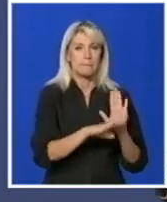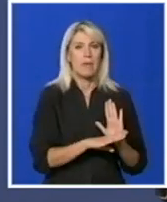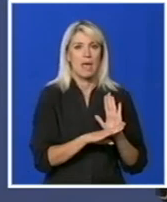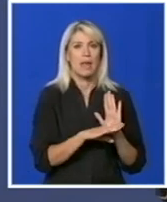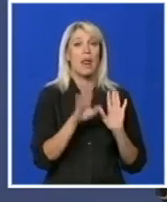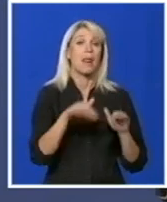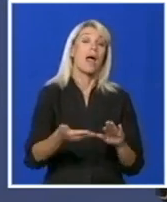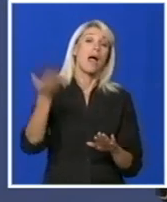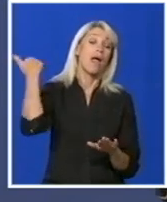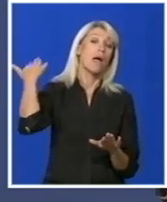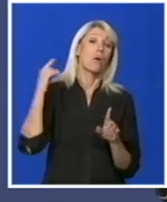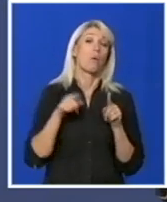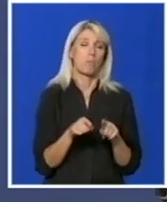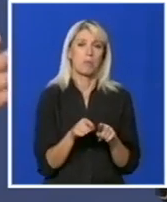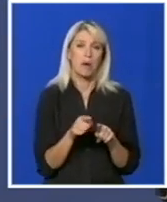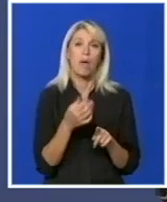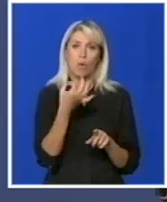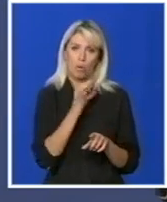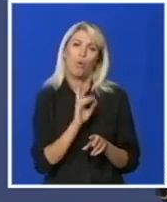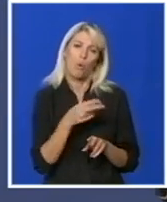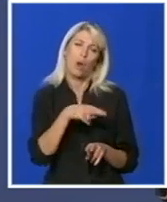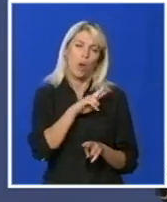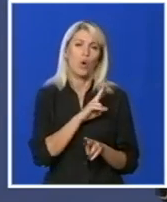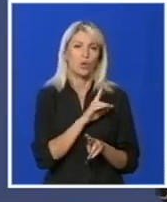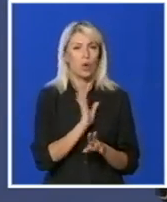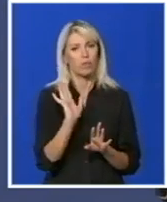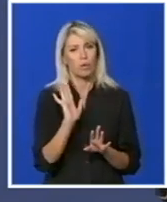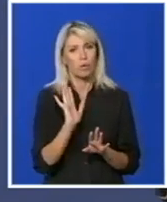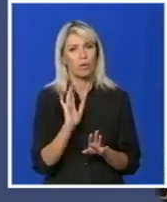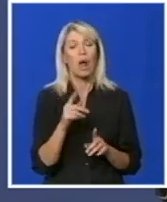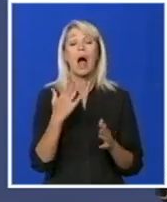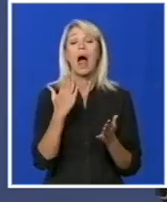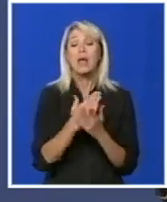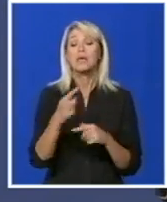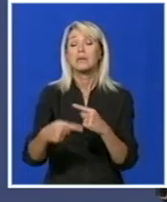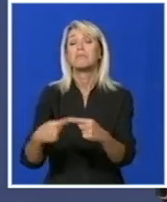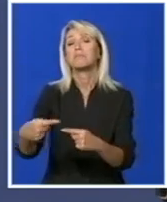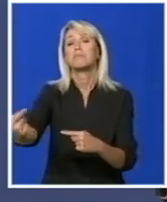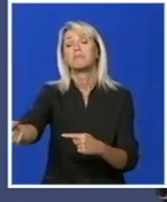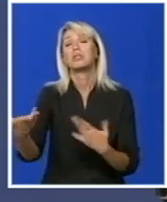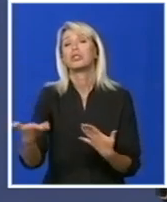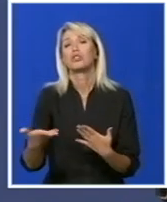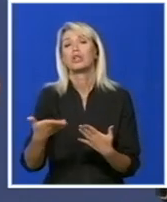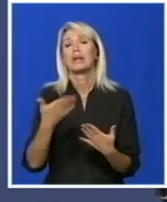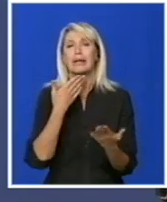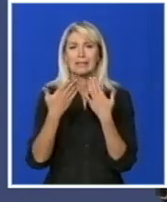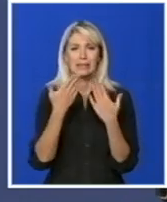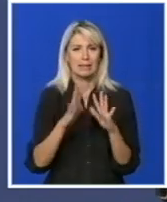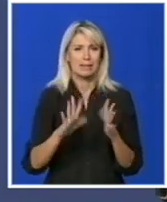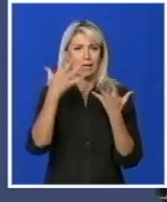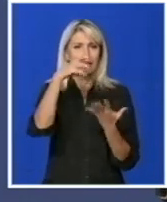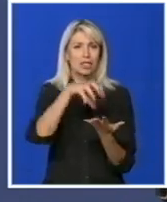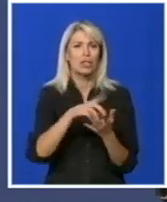juli. A s druge strane, to ćemo verovatno imati i u narednim sednicama kriznog štaba, da tačno sa poslenicima u kulturi i